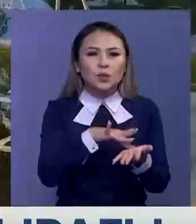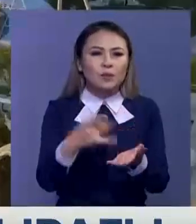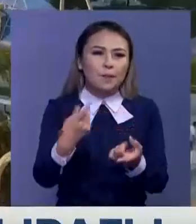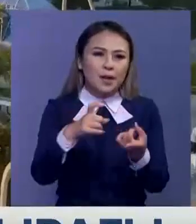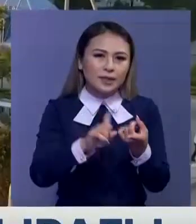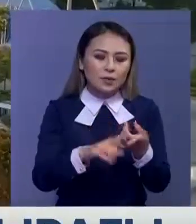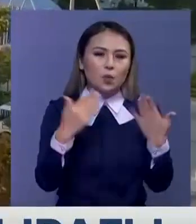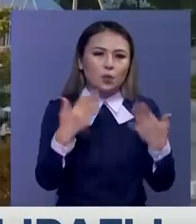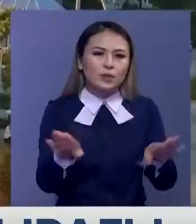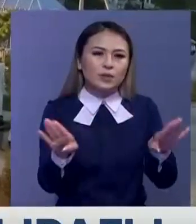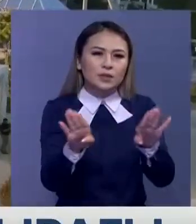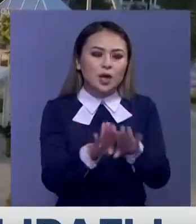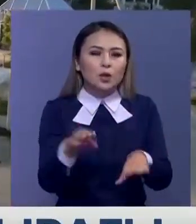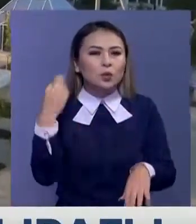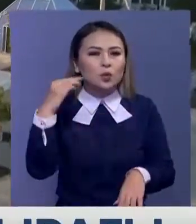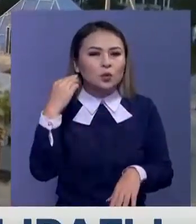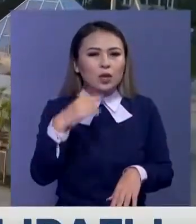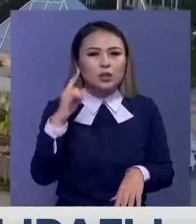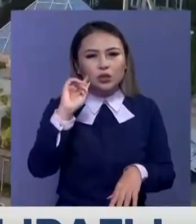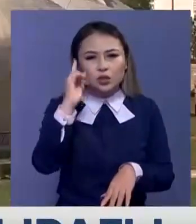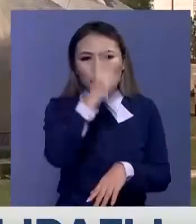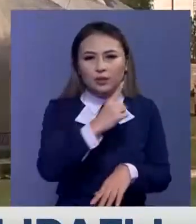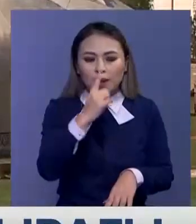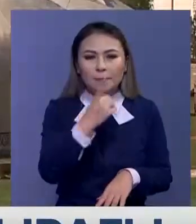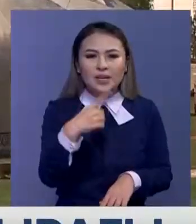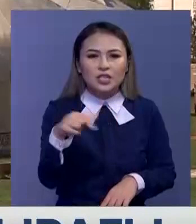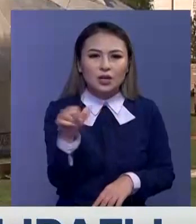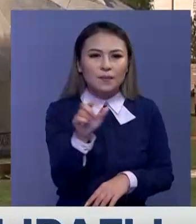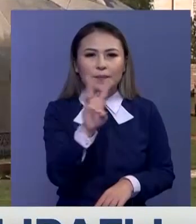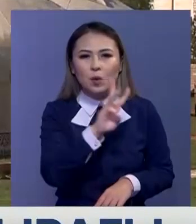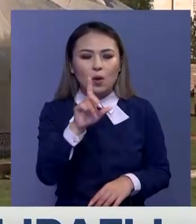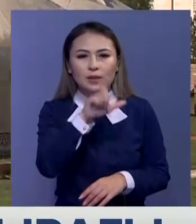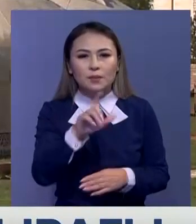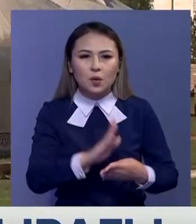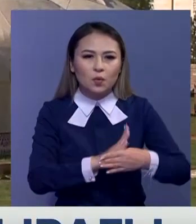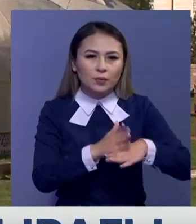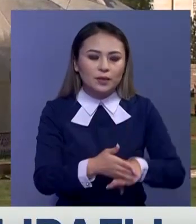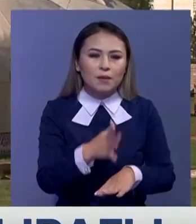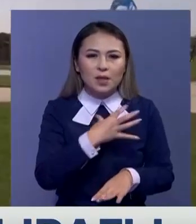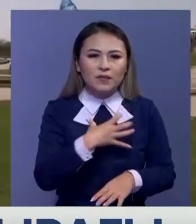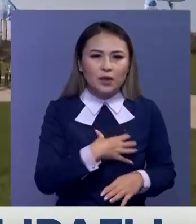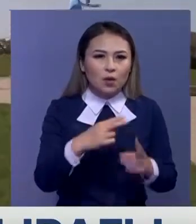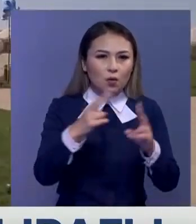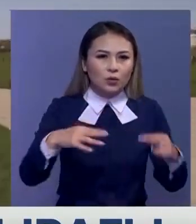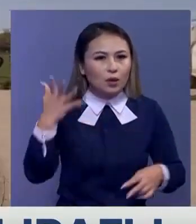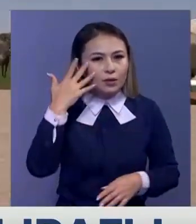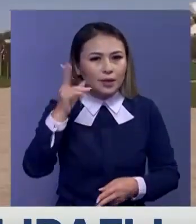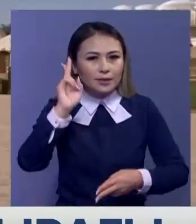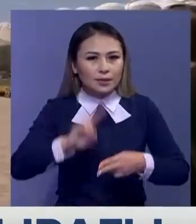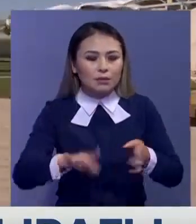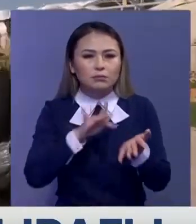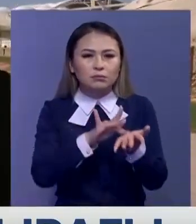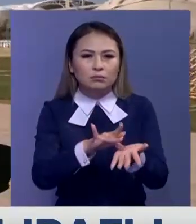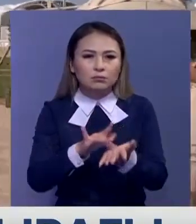байланысты. Қазірдің өзінде Түркістанға жылына 1,5 миллион турист келеді. Келешекте негізгі ғимараттардың құрылысы толық аяқталған соң, мұнда